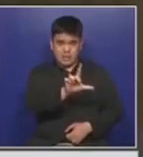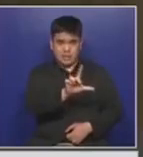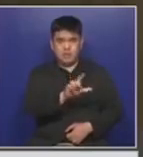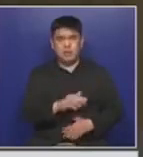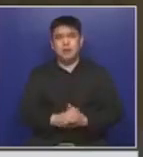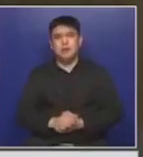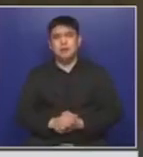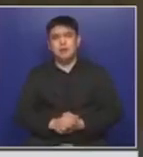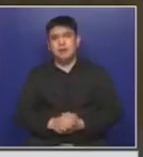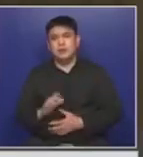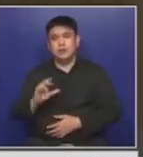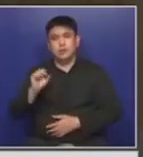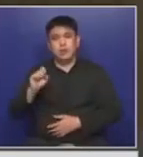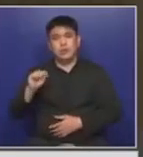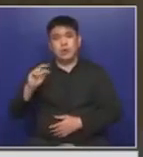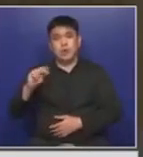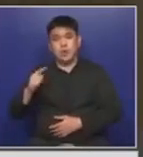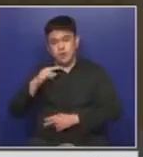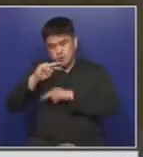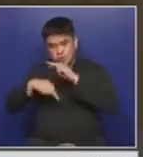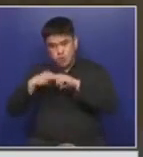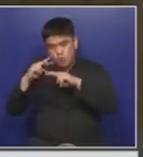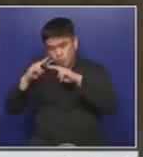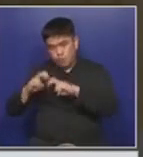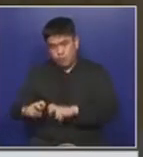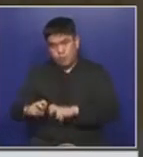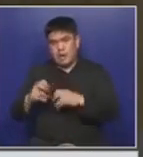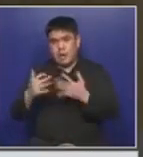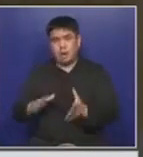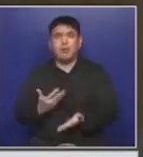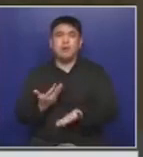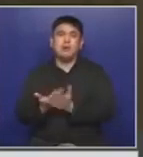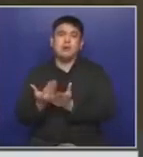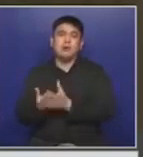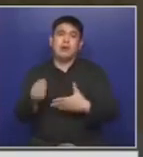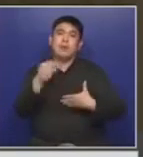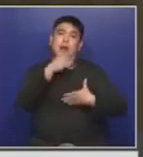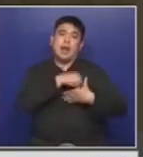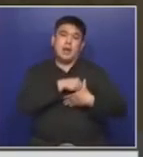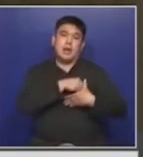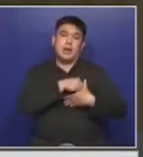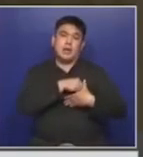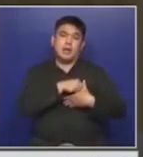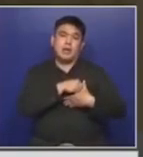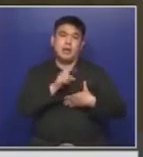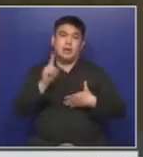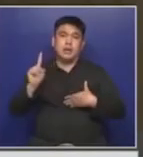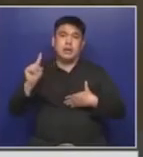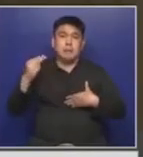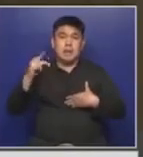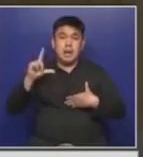แต่กลายว่าเมื่อสตง.ปรับปรุงตัวเลขของท่านแล้วเนี่ยกำไรกระโดดมาเป็น 10,000 กว่าล้านบ